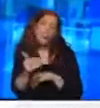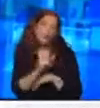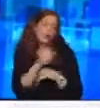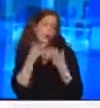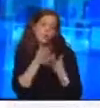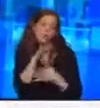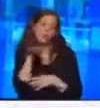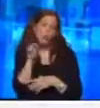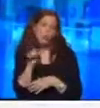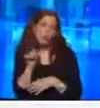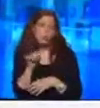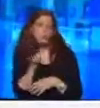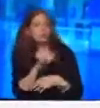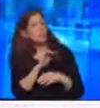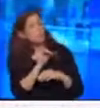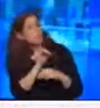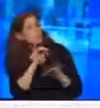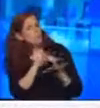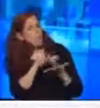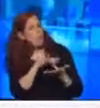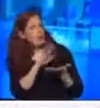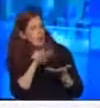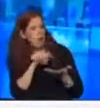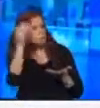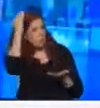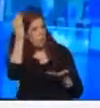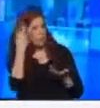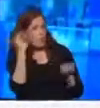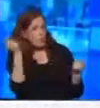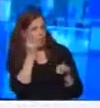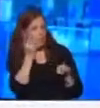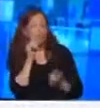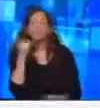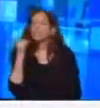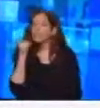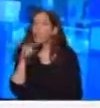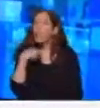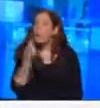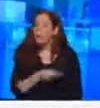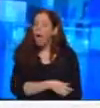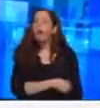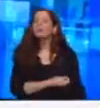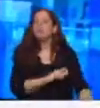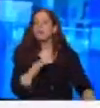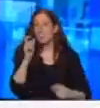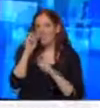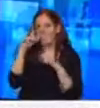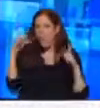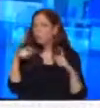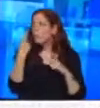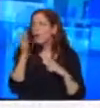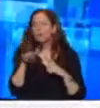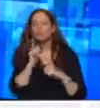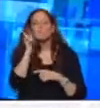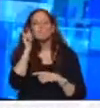נתיב האבות. באיזשהו מקום תפס גם את השר בנט בהפתעה, זה גם, הוא ציין שזה הפתיע אותו, הוא גם אמר שיצטרך לפנות